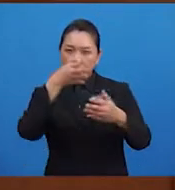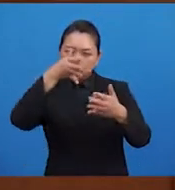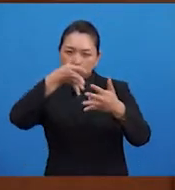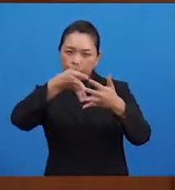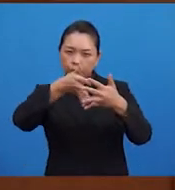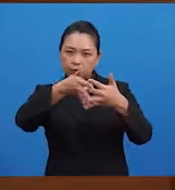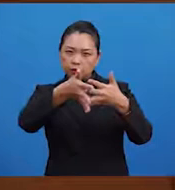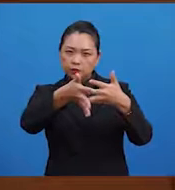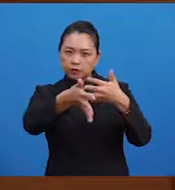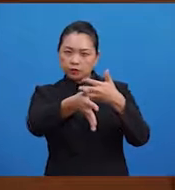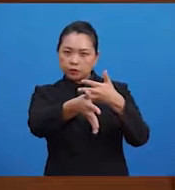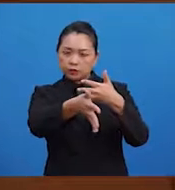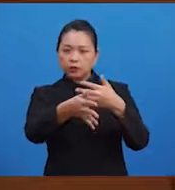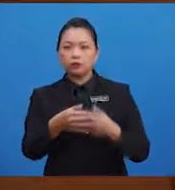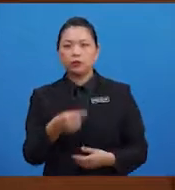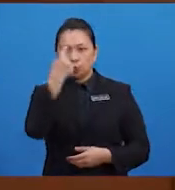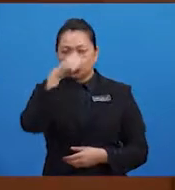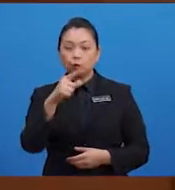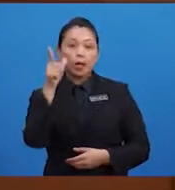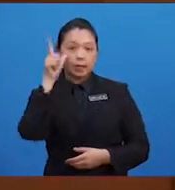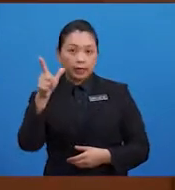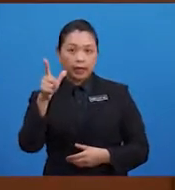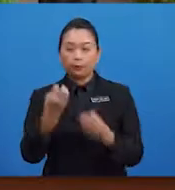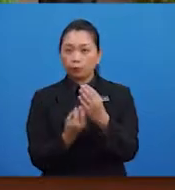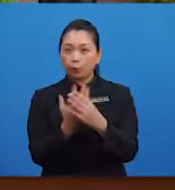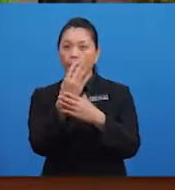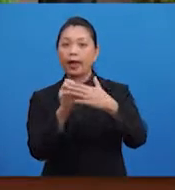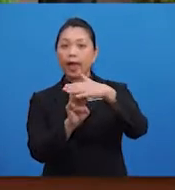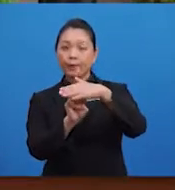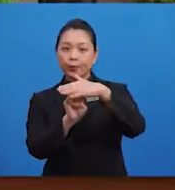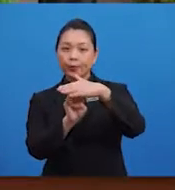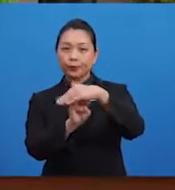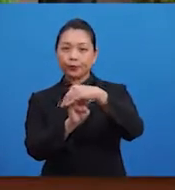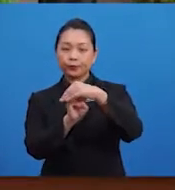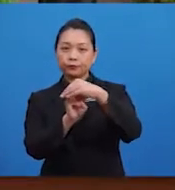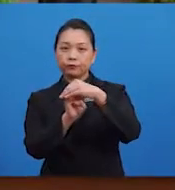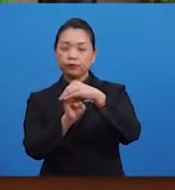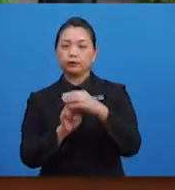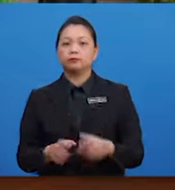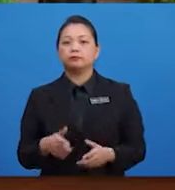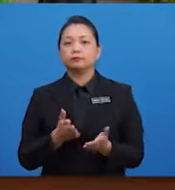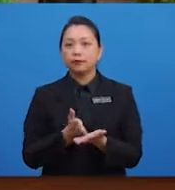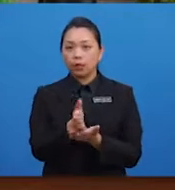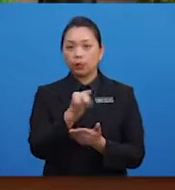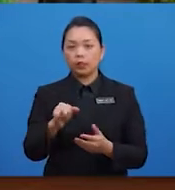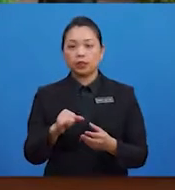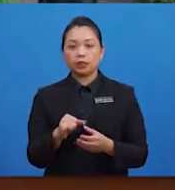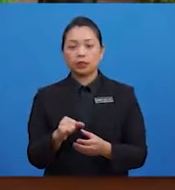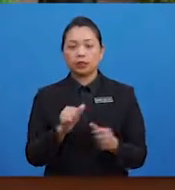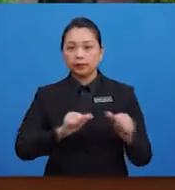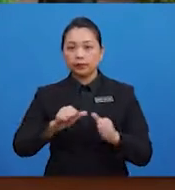telur tetasan untuk melihat pertumbuhan embrio. Melalui aktiviti ini, telur